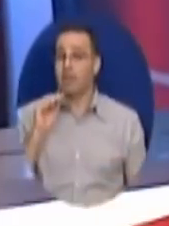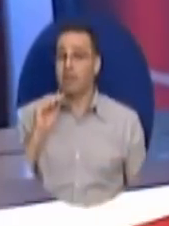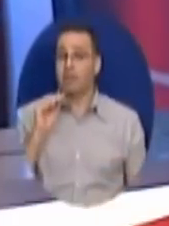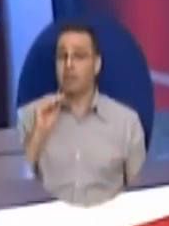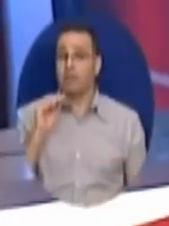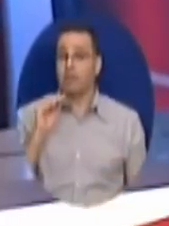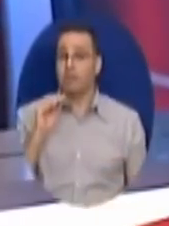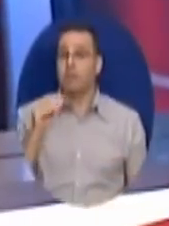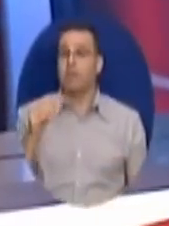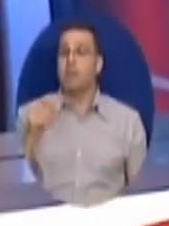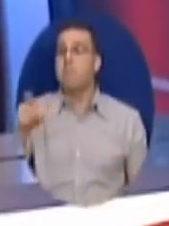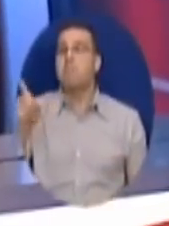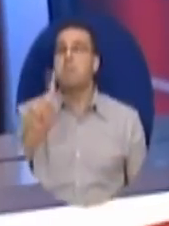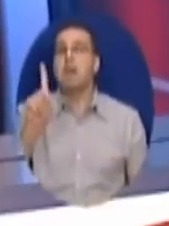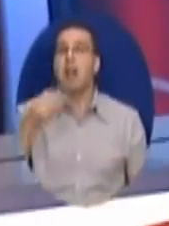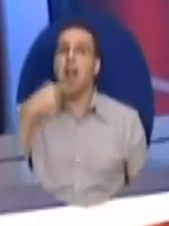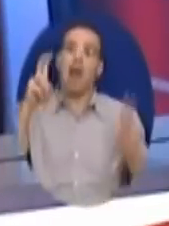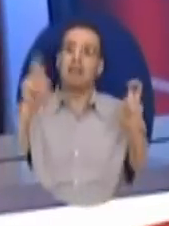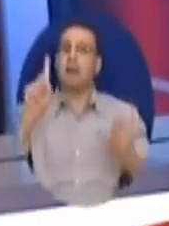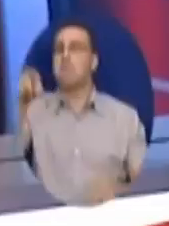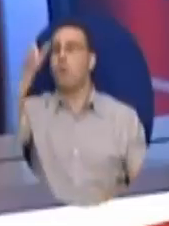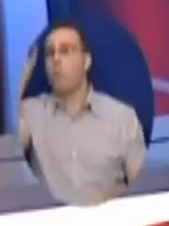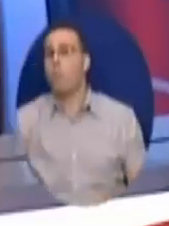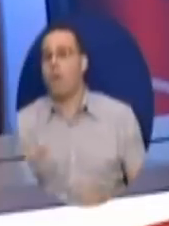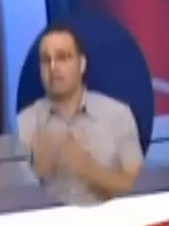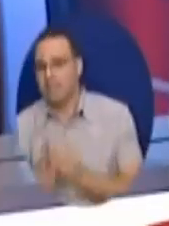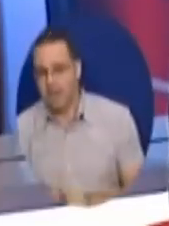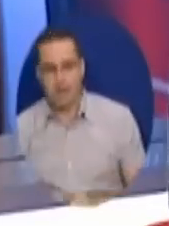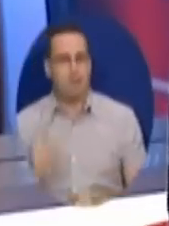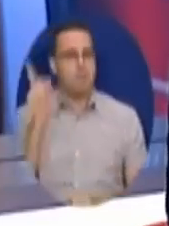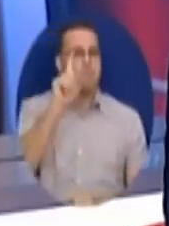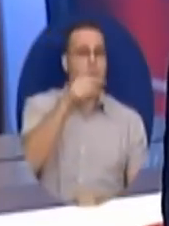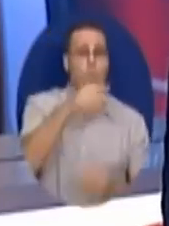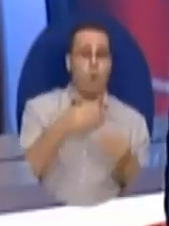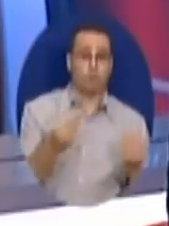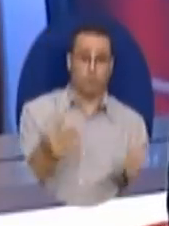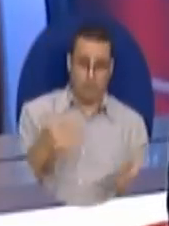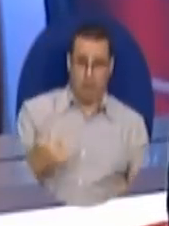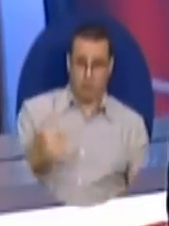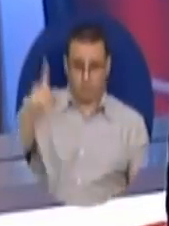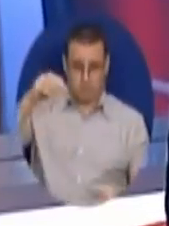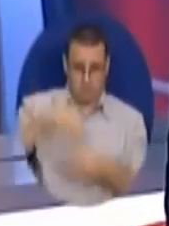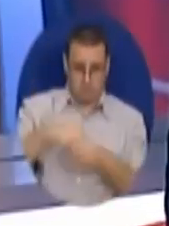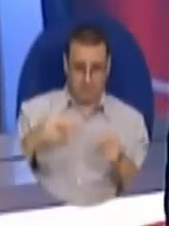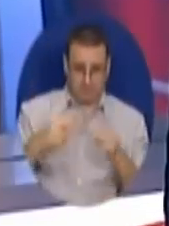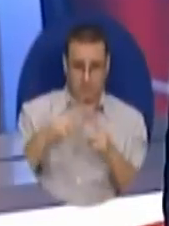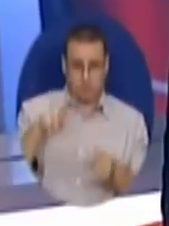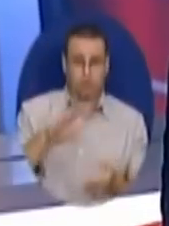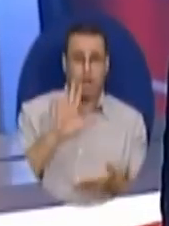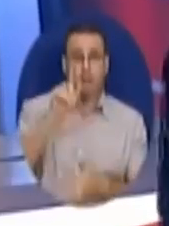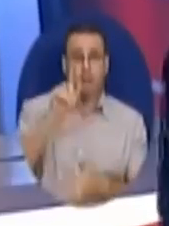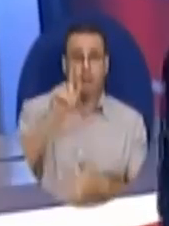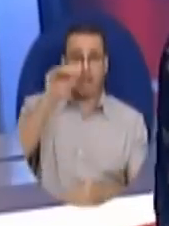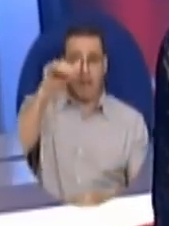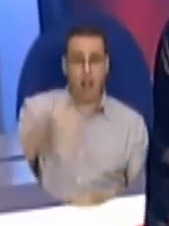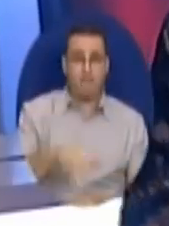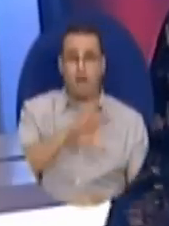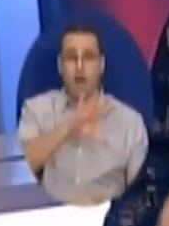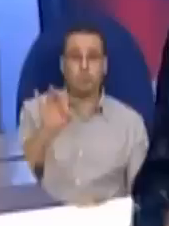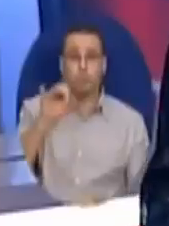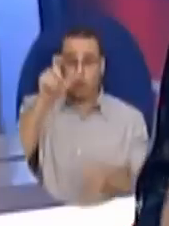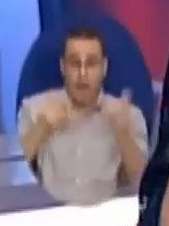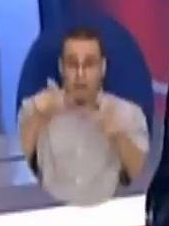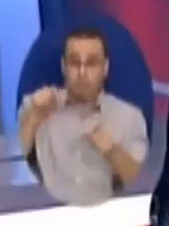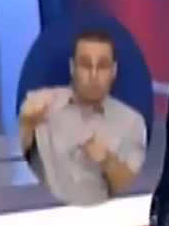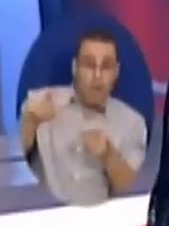הוא אזרח מי הוא חשוד נחשב כחשוד כ היום בצרפת יש 11 500 אנשים